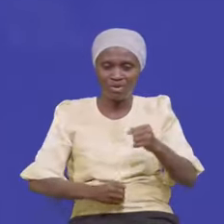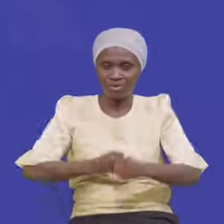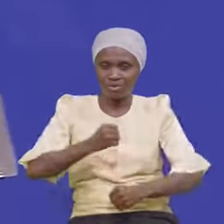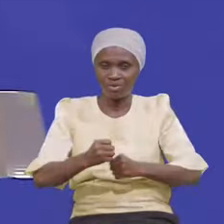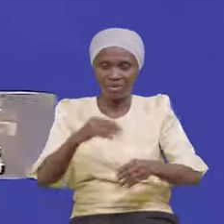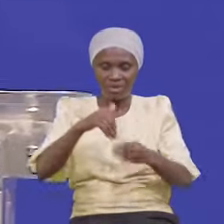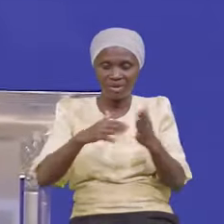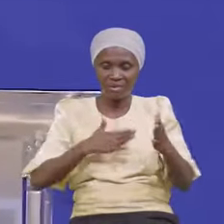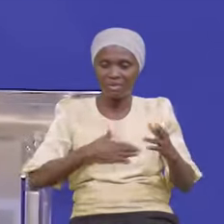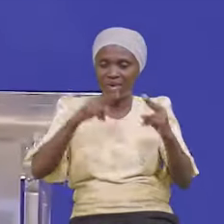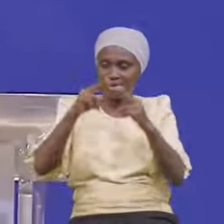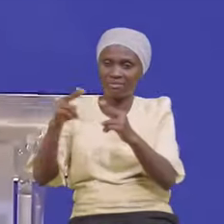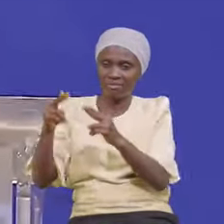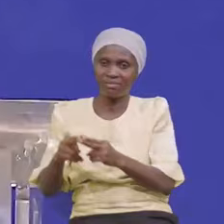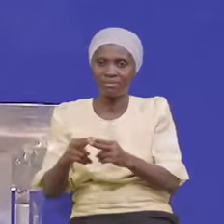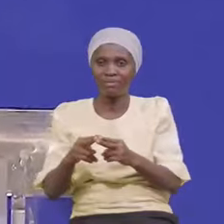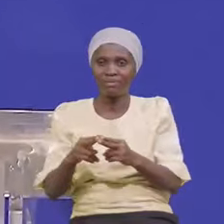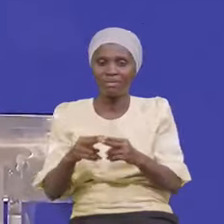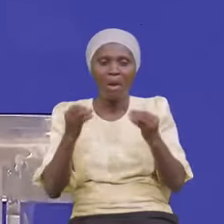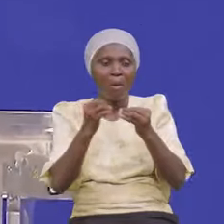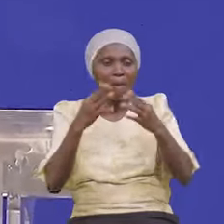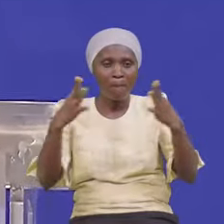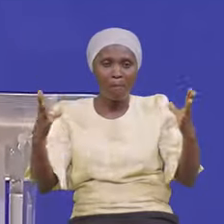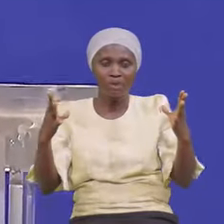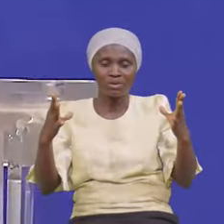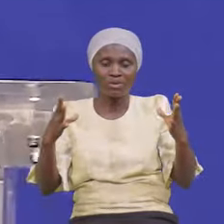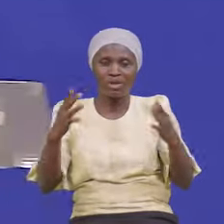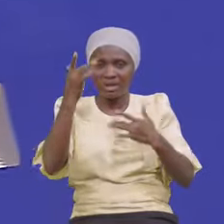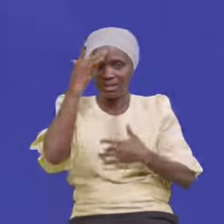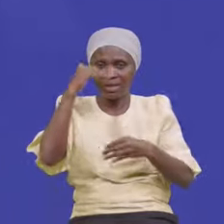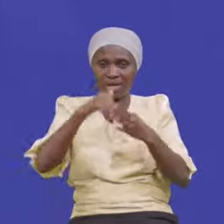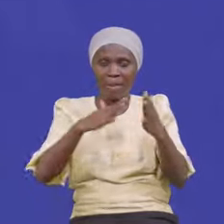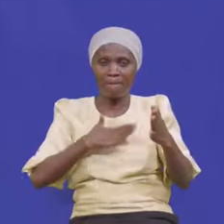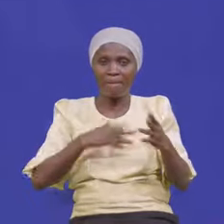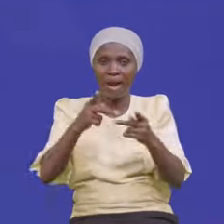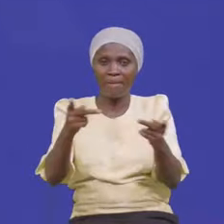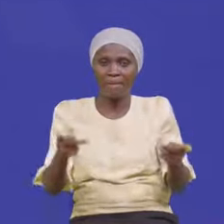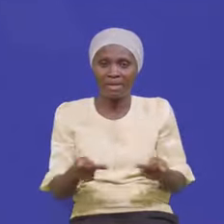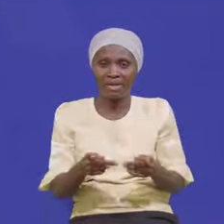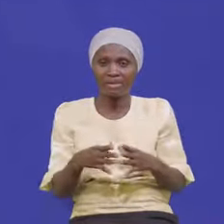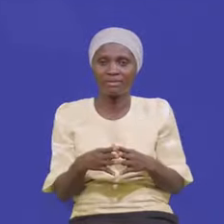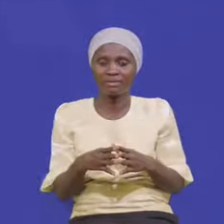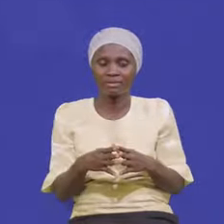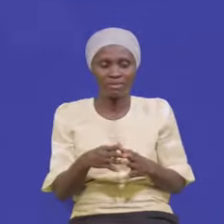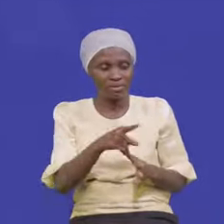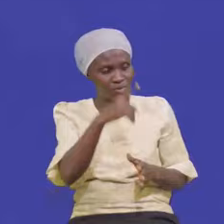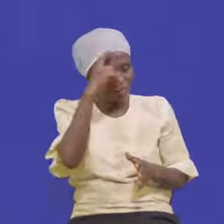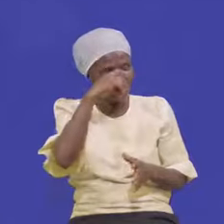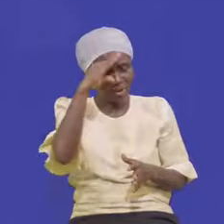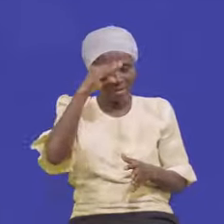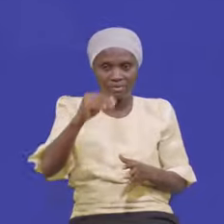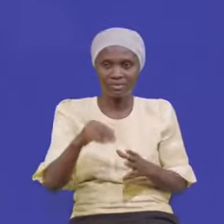గ్రామంలో, నగరంలో చాలా రోగం ఉంది. Much sickness in my place. నా యొక్క ప్రాంతంలో చాలా రోగం ఉంది. Wise man.